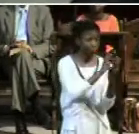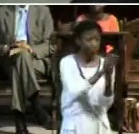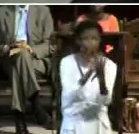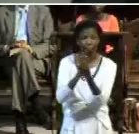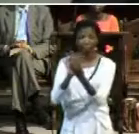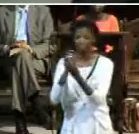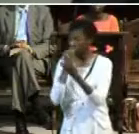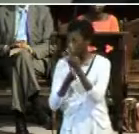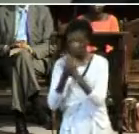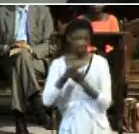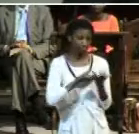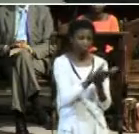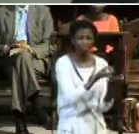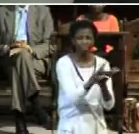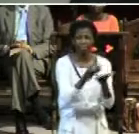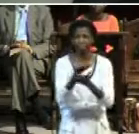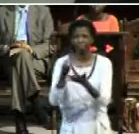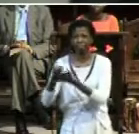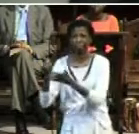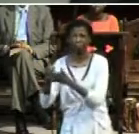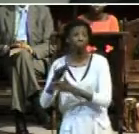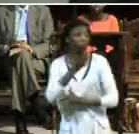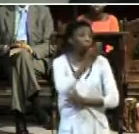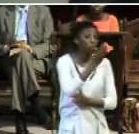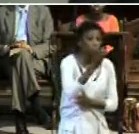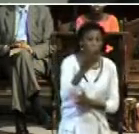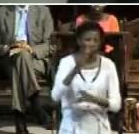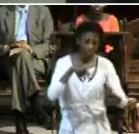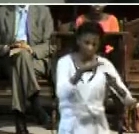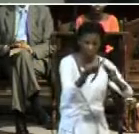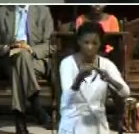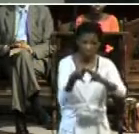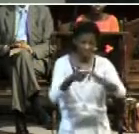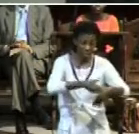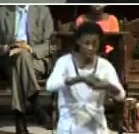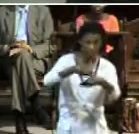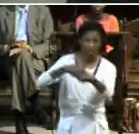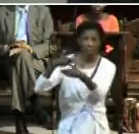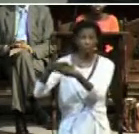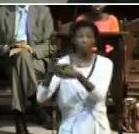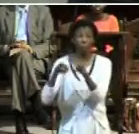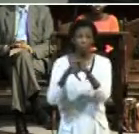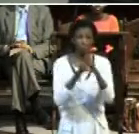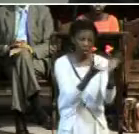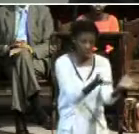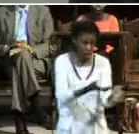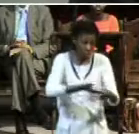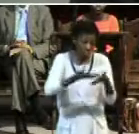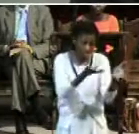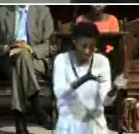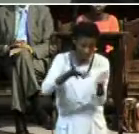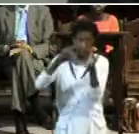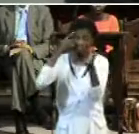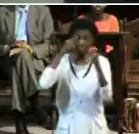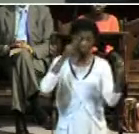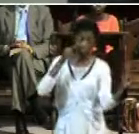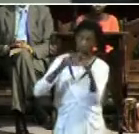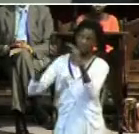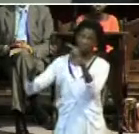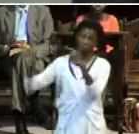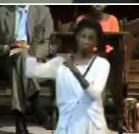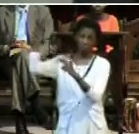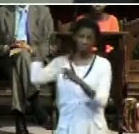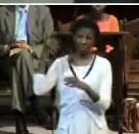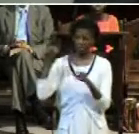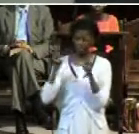cette bonne nouvelle, en répondant aux besoins de nos contemporains et en les amenant à regarder à Dieu comme il l'a fait